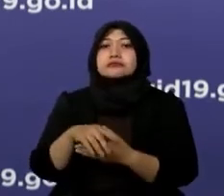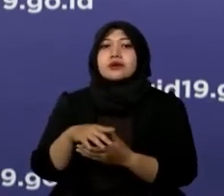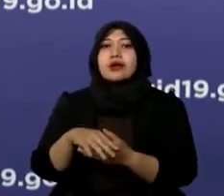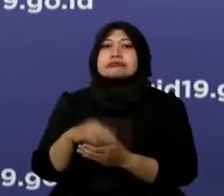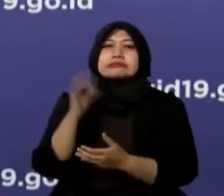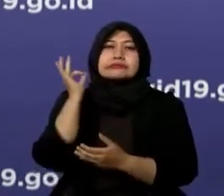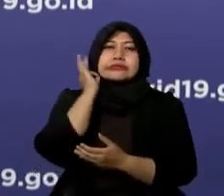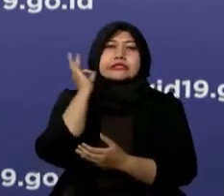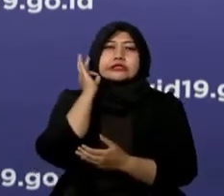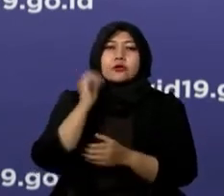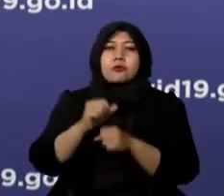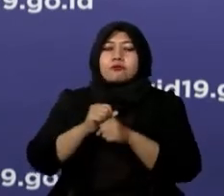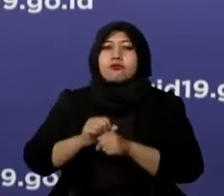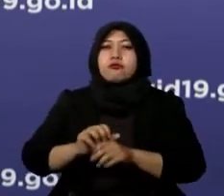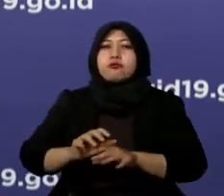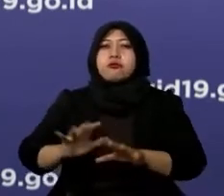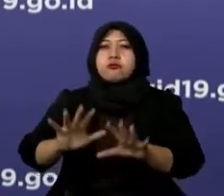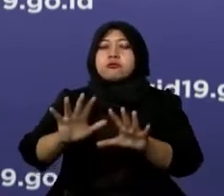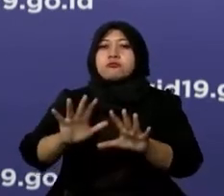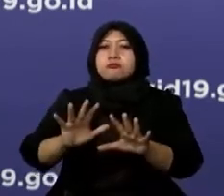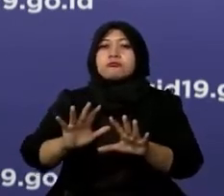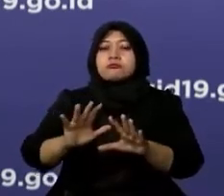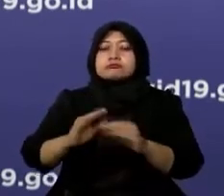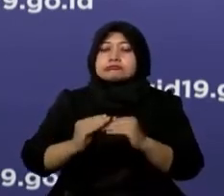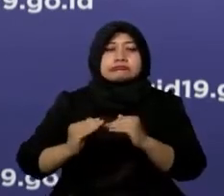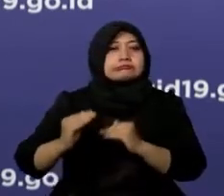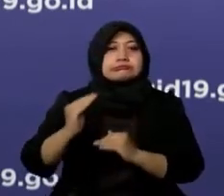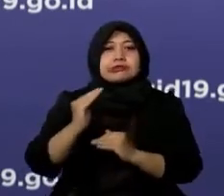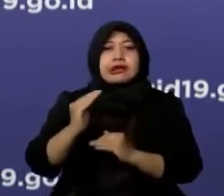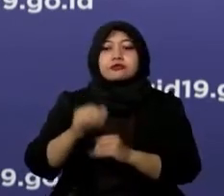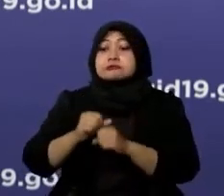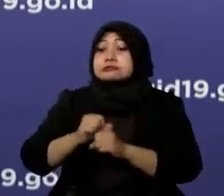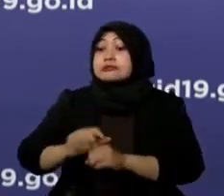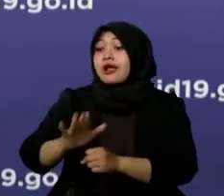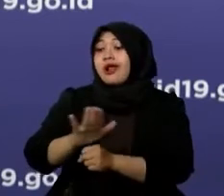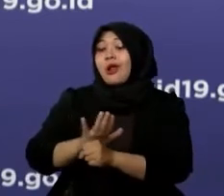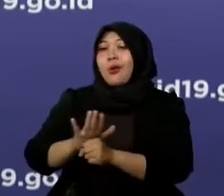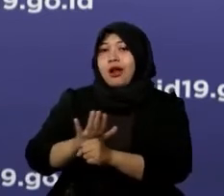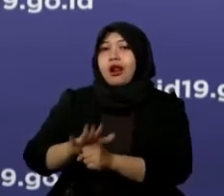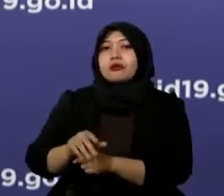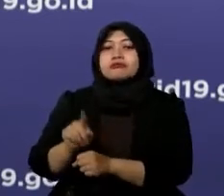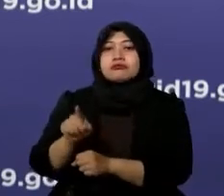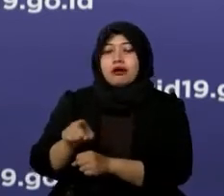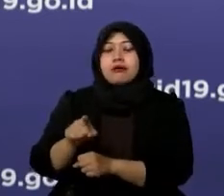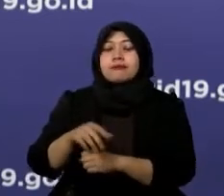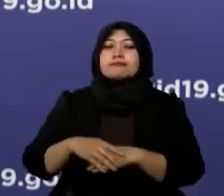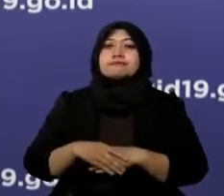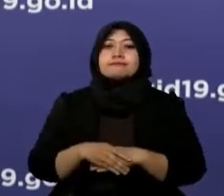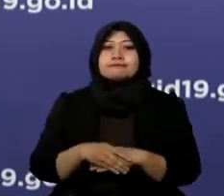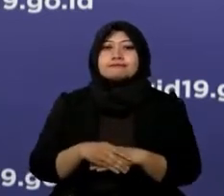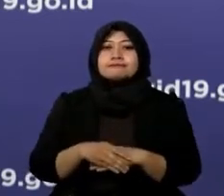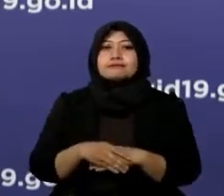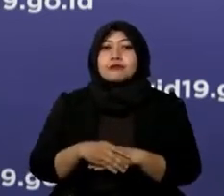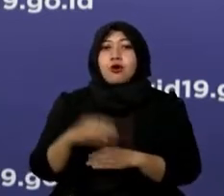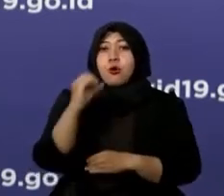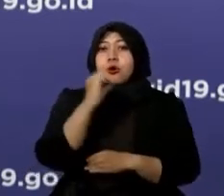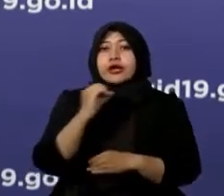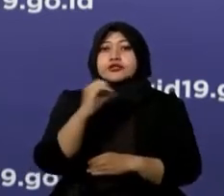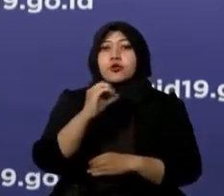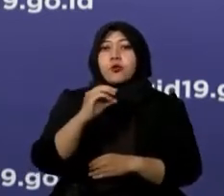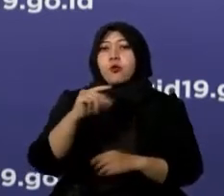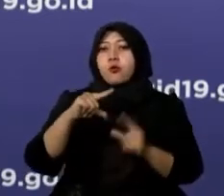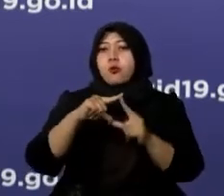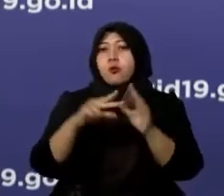dengan risiko penularan sangat tinggi, di situ transmisi lokal telah terjadi. Di warna orange pun